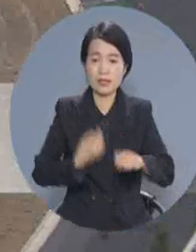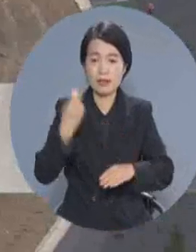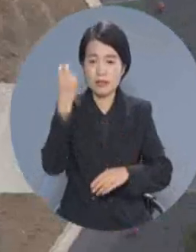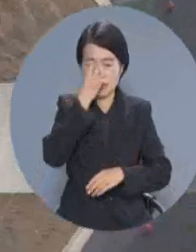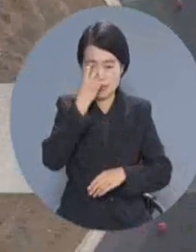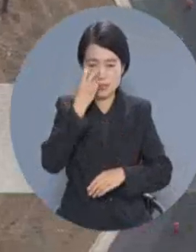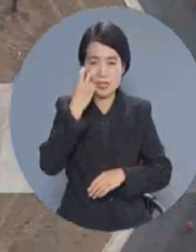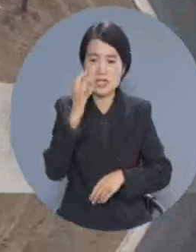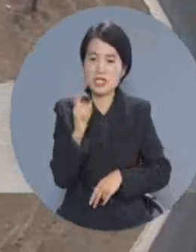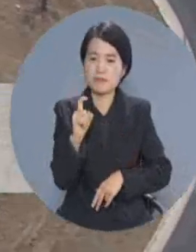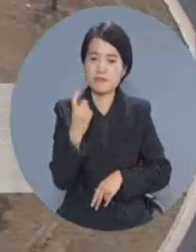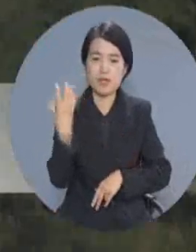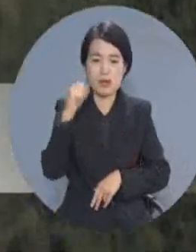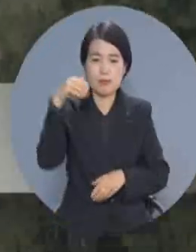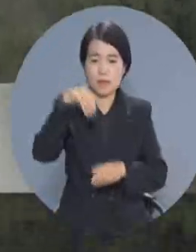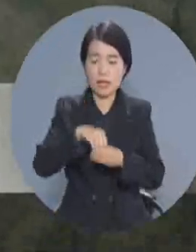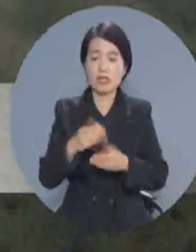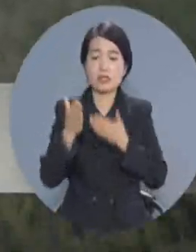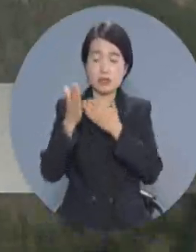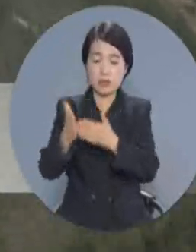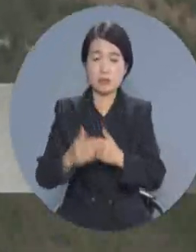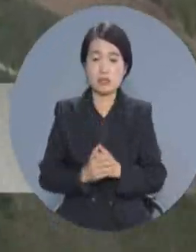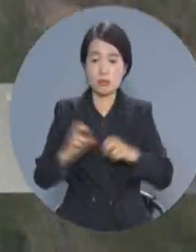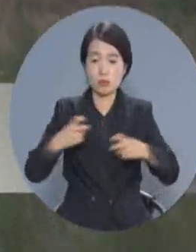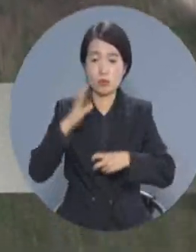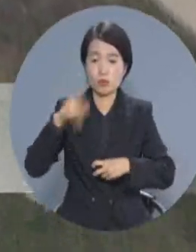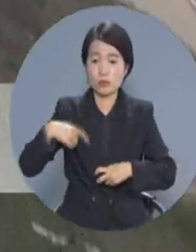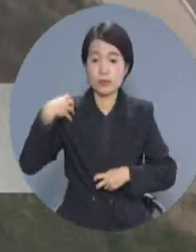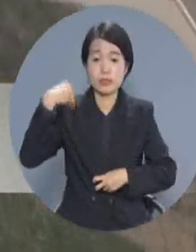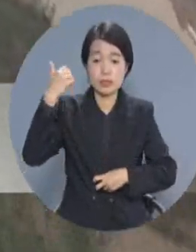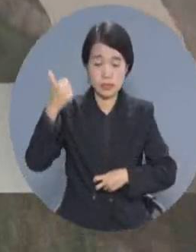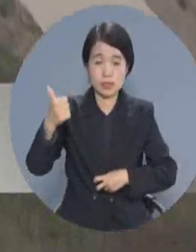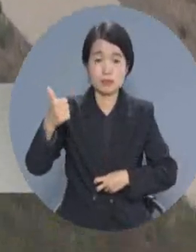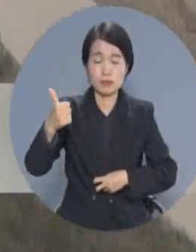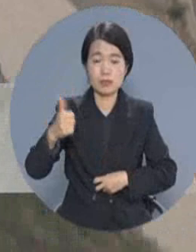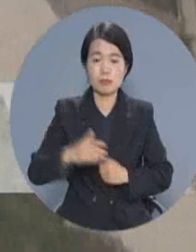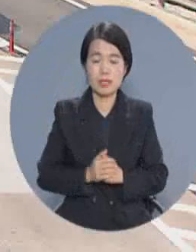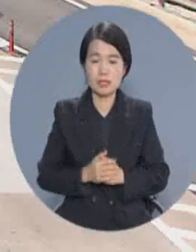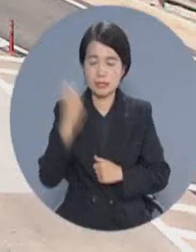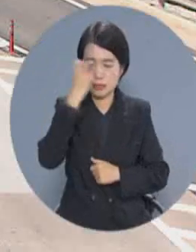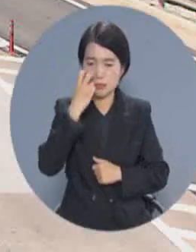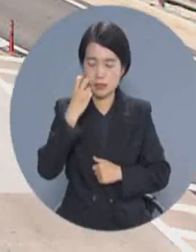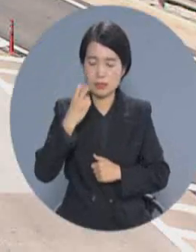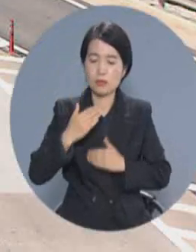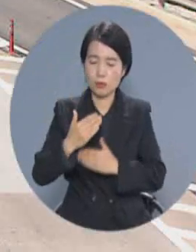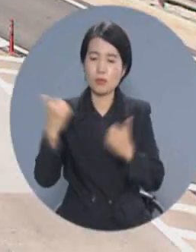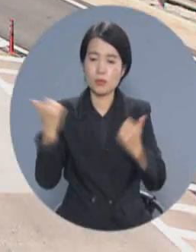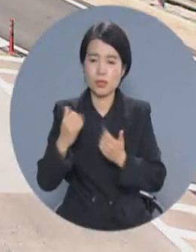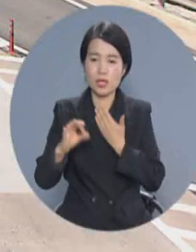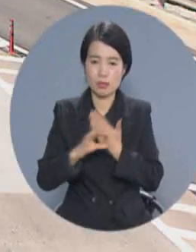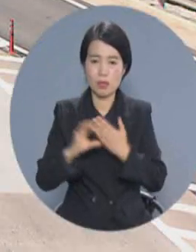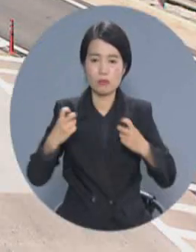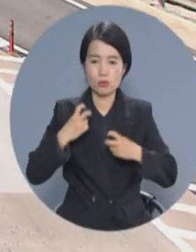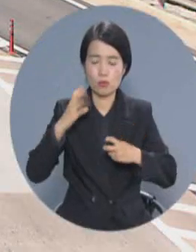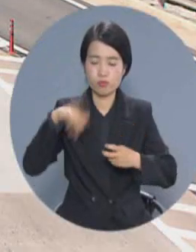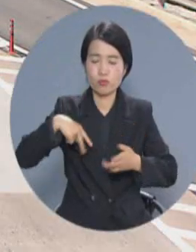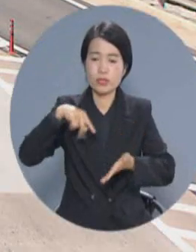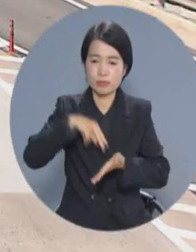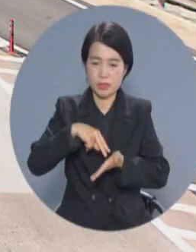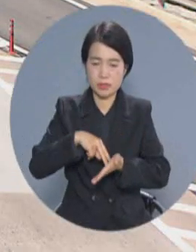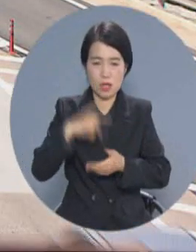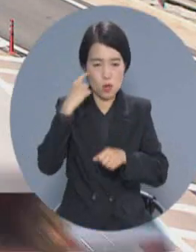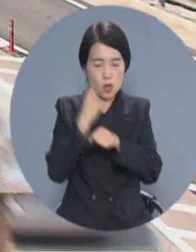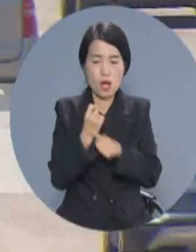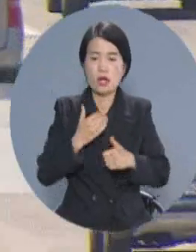반영을 요청했습니다. 이에 대해 원희룡 국토교통부 장관은 예산 심의 과정에서 논의해주면 국토교통부도 용역 추진에